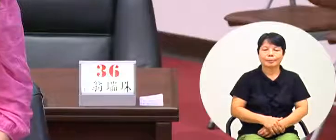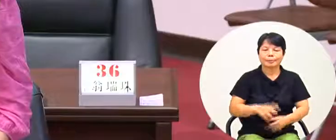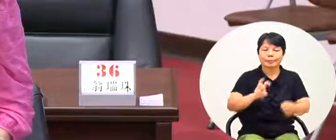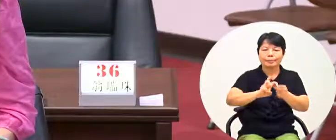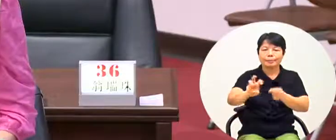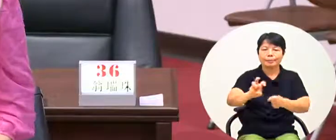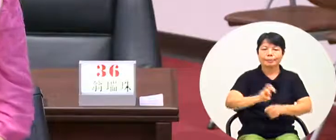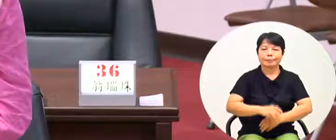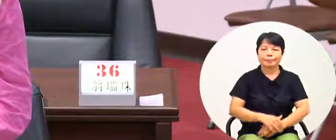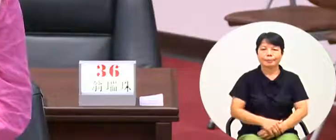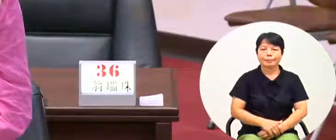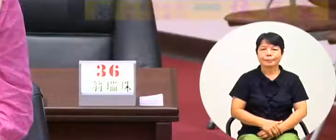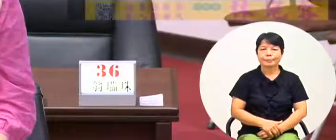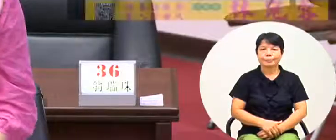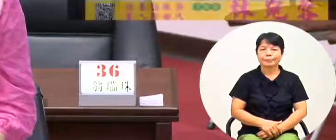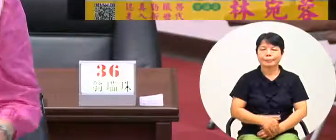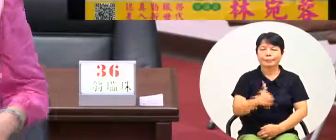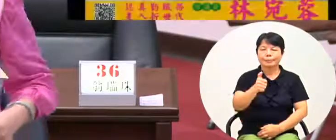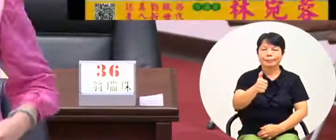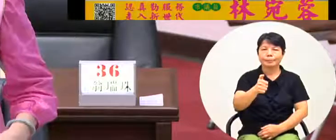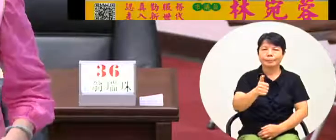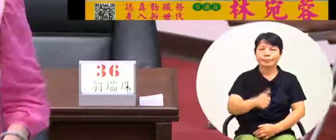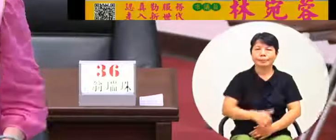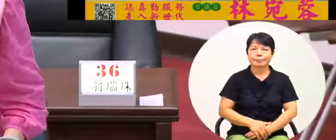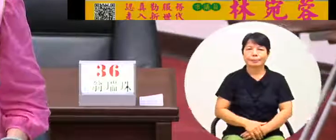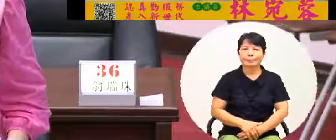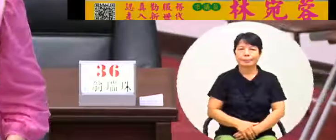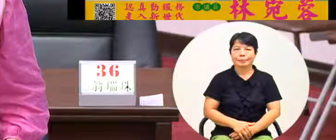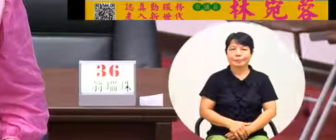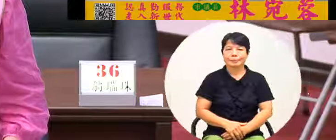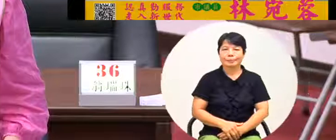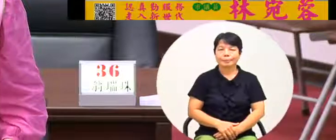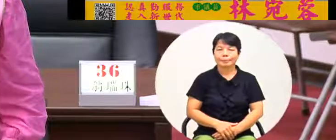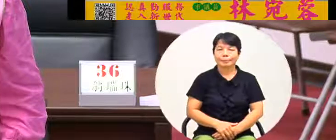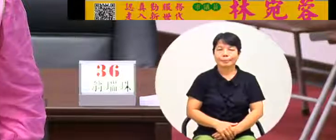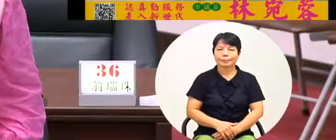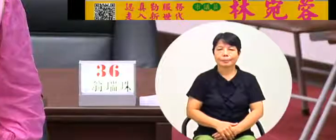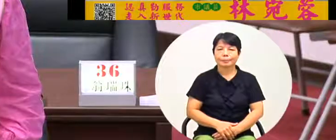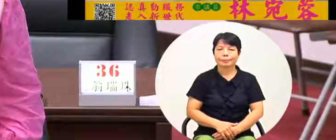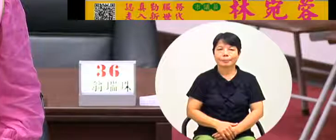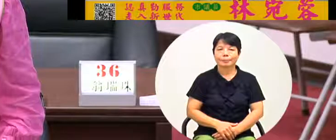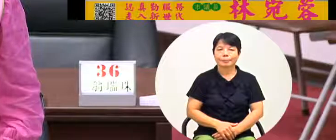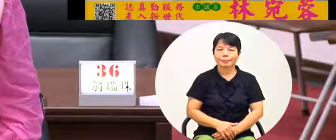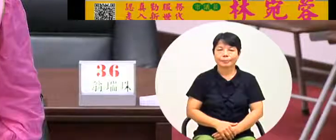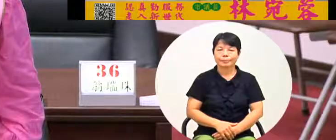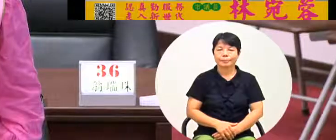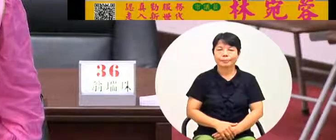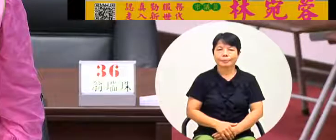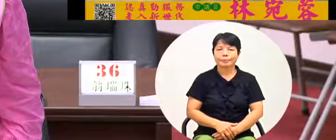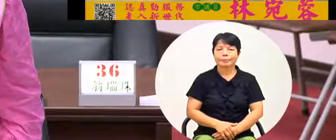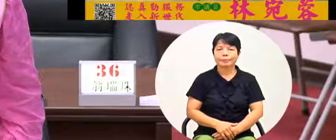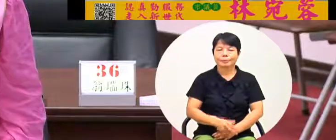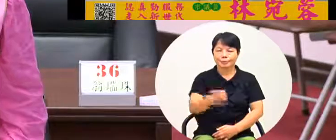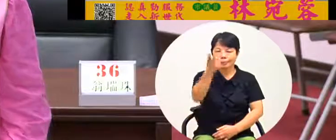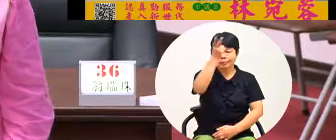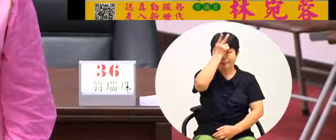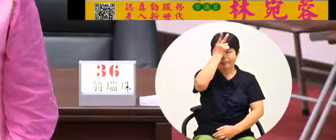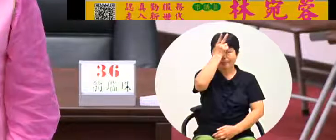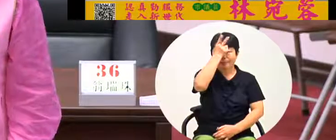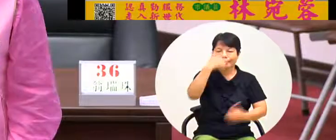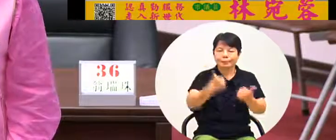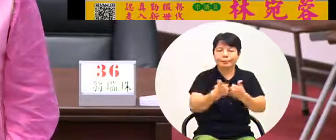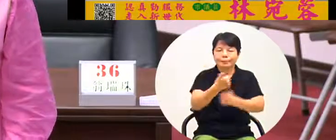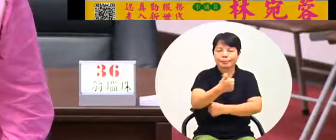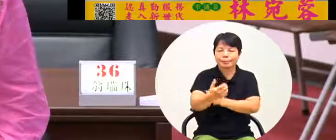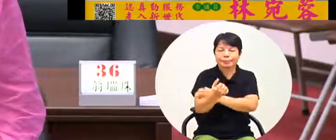们。本区的郑议员，议员非常认真的议员哈，主席，